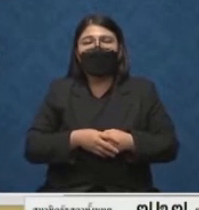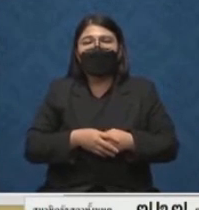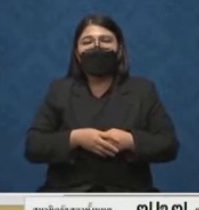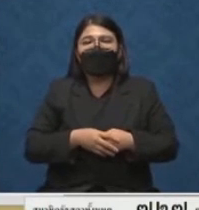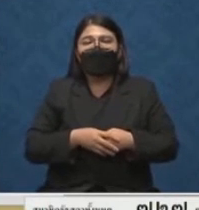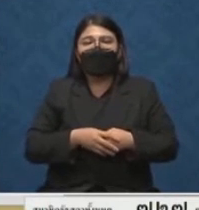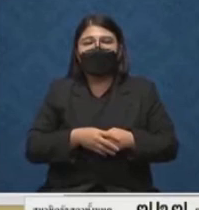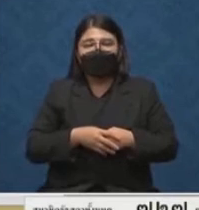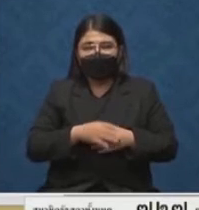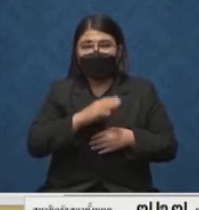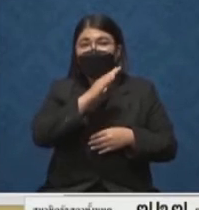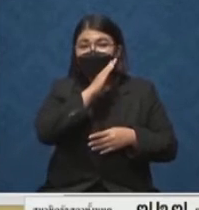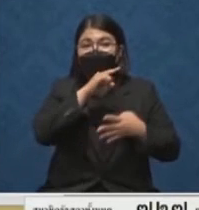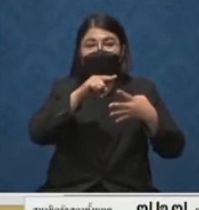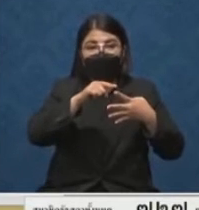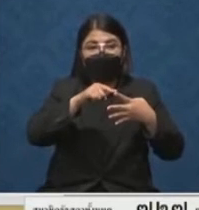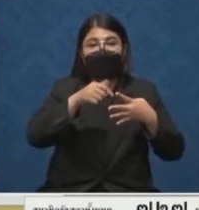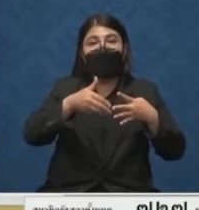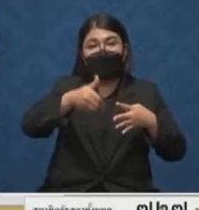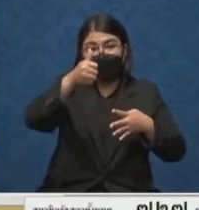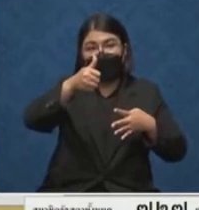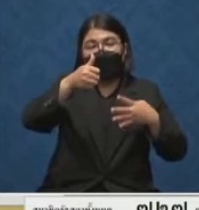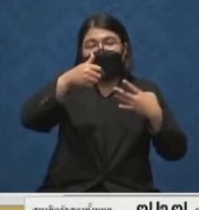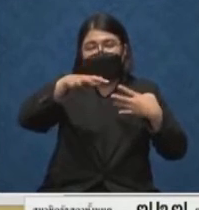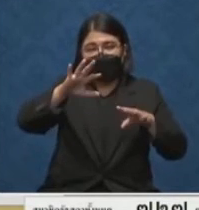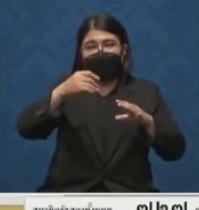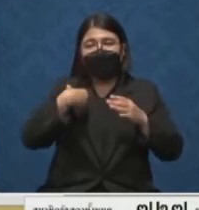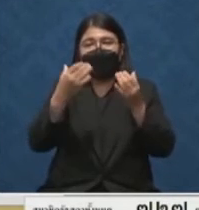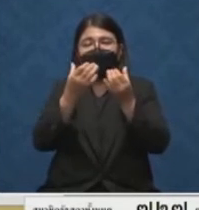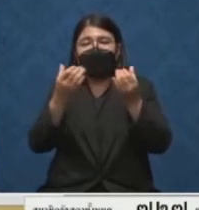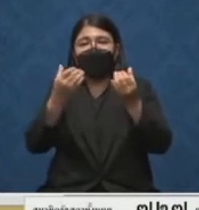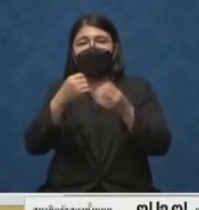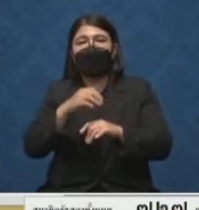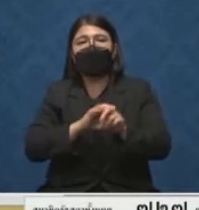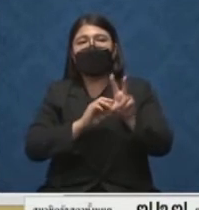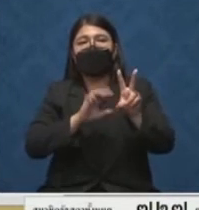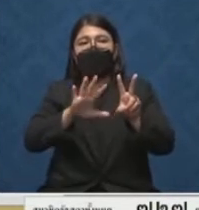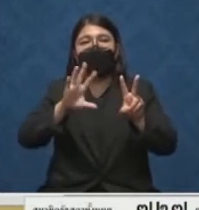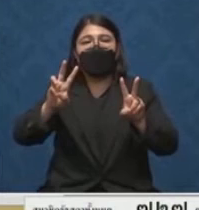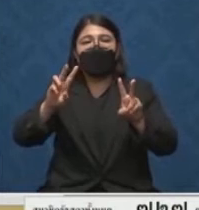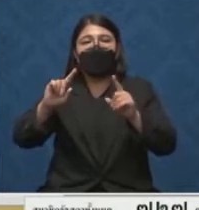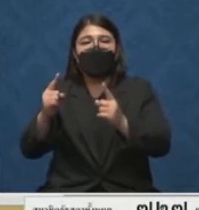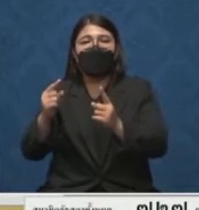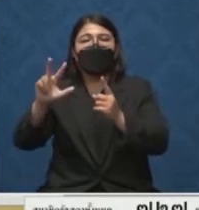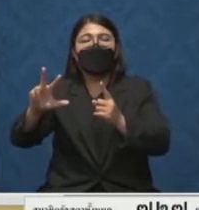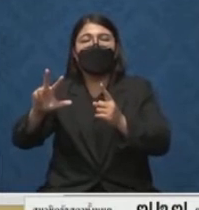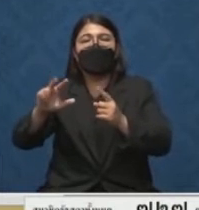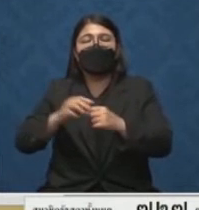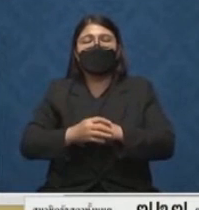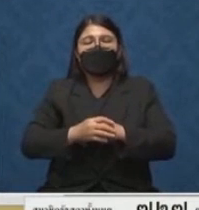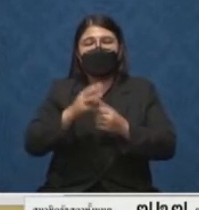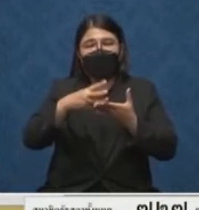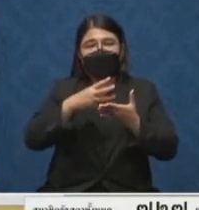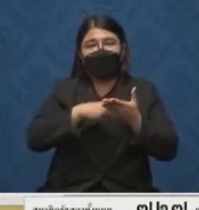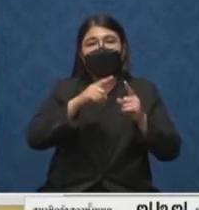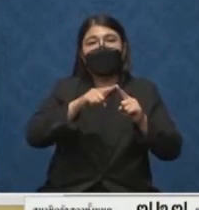ที่ squaredแลมนุลมาตา 2, 5, 6, ทหงเล็ 3เอาวะ Natur Milli แรก ก็